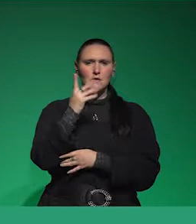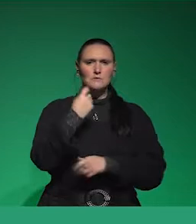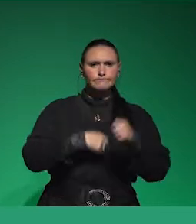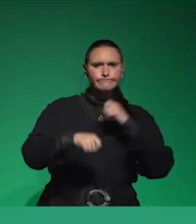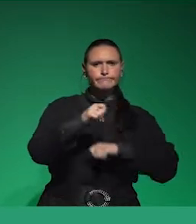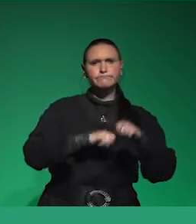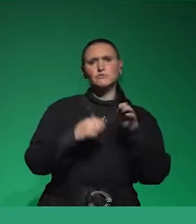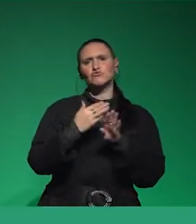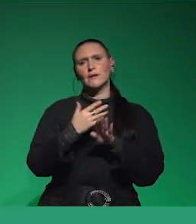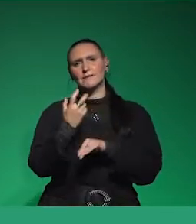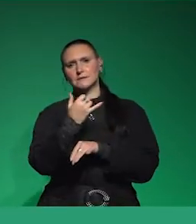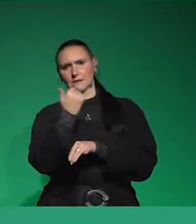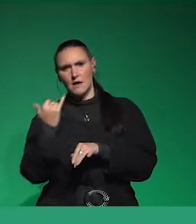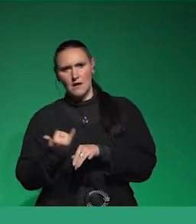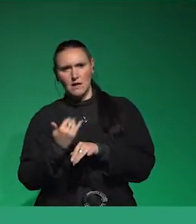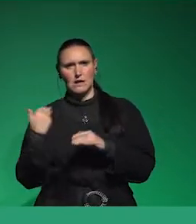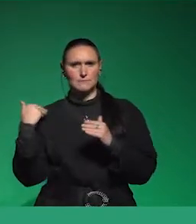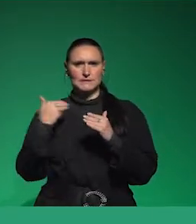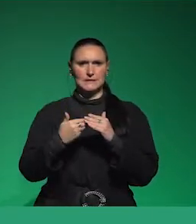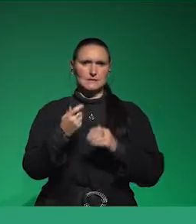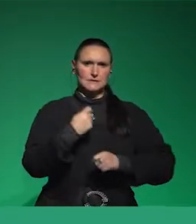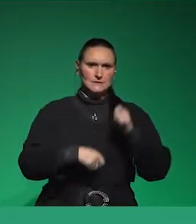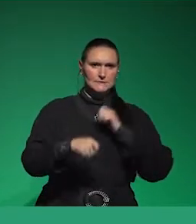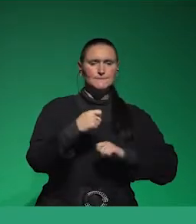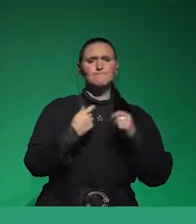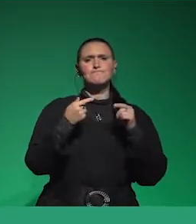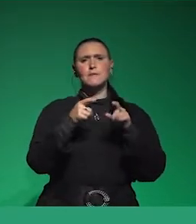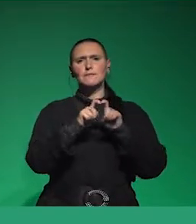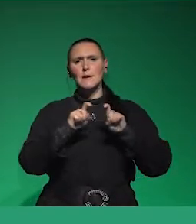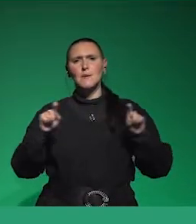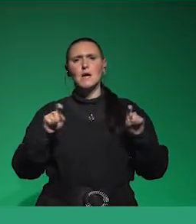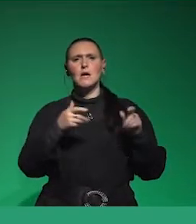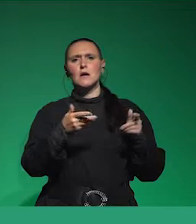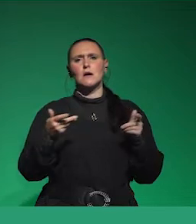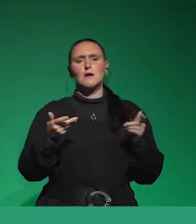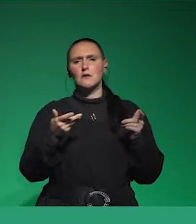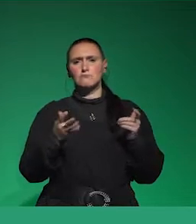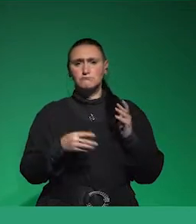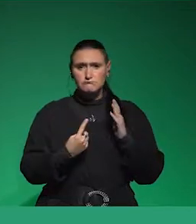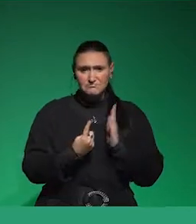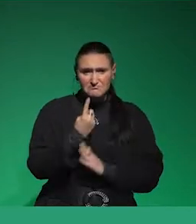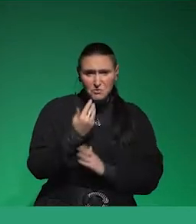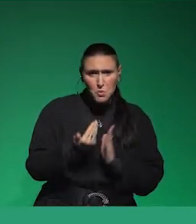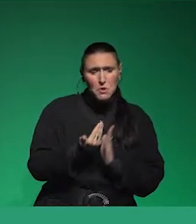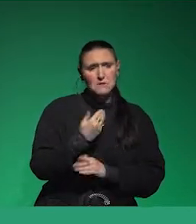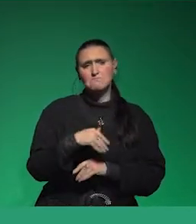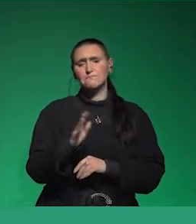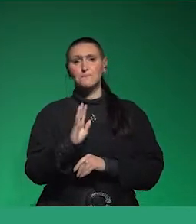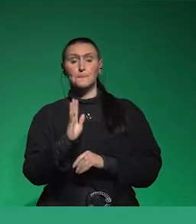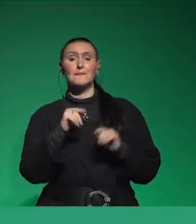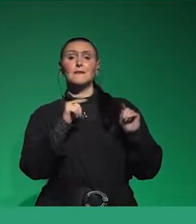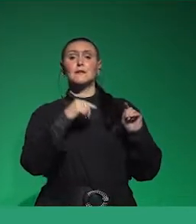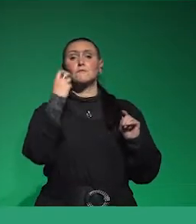haben. Also das ist kein ganz neues Thema. Wir wollen versuchen, natürlich einen natürlichen